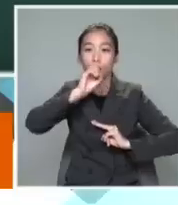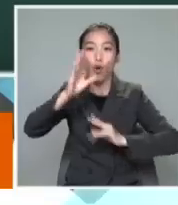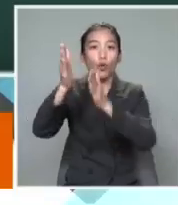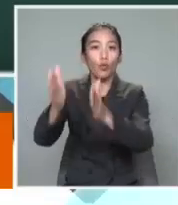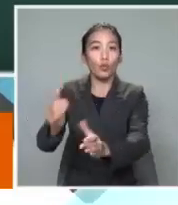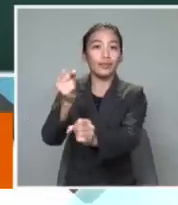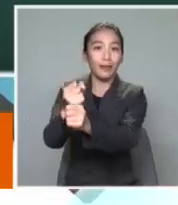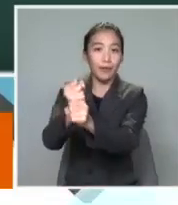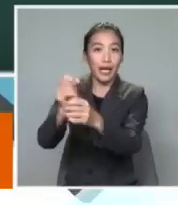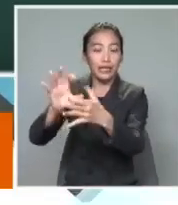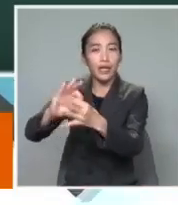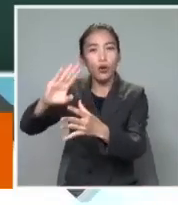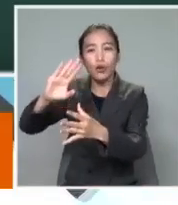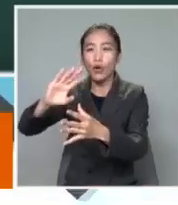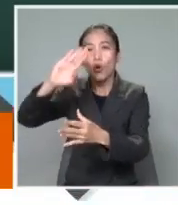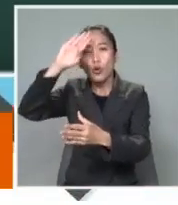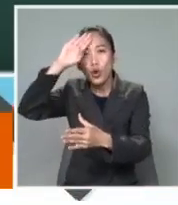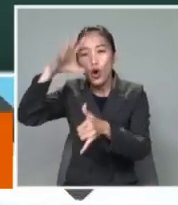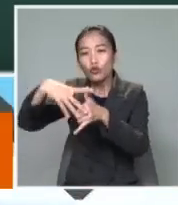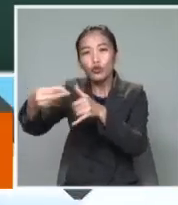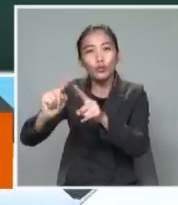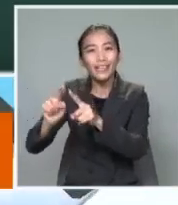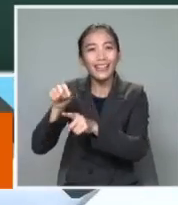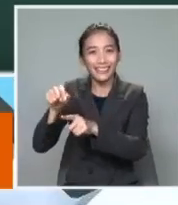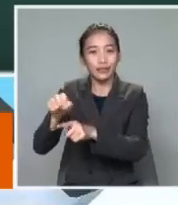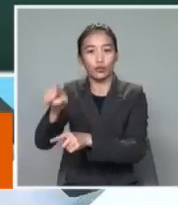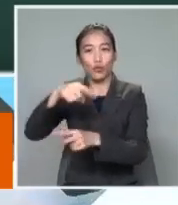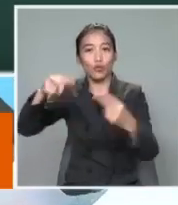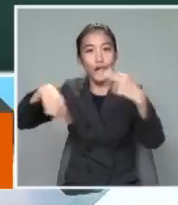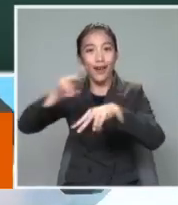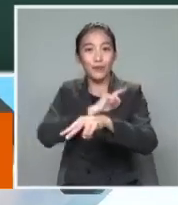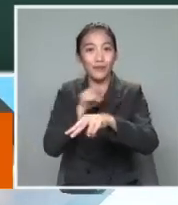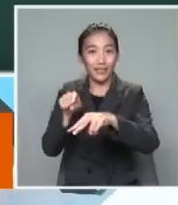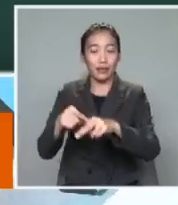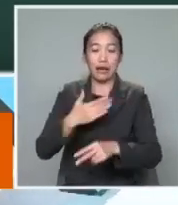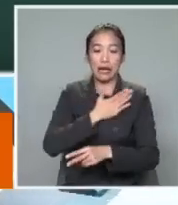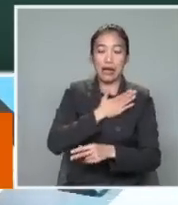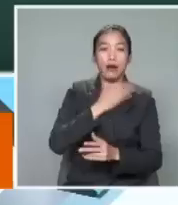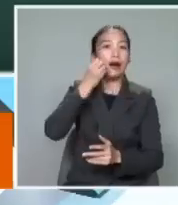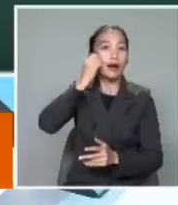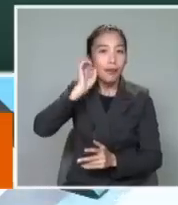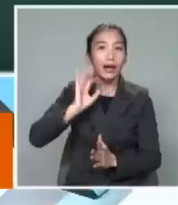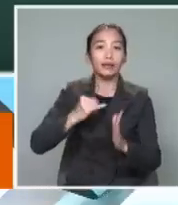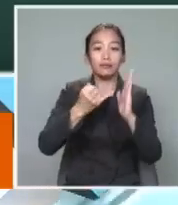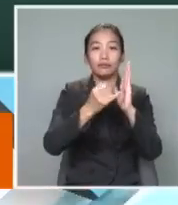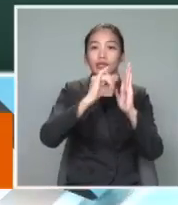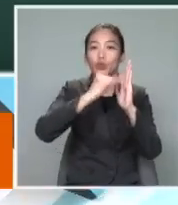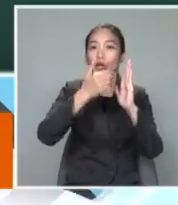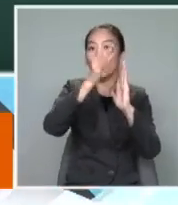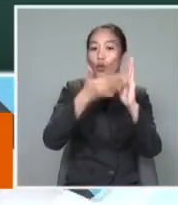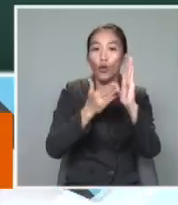ที่จากสำนักงานสาธารณสุขจังหวัดนะครับอันนี้ก็ในฐานะที่ท่านผู้ว่าราชการจังหวัด